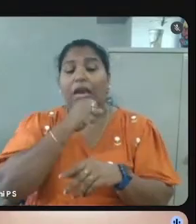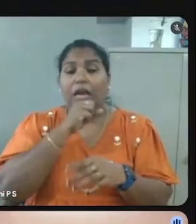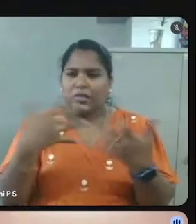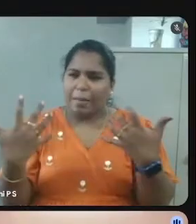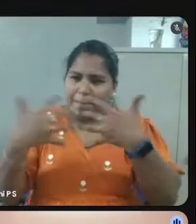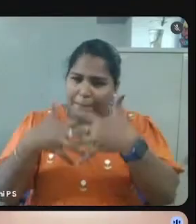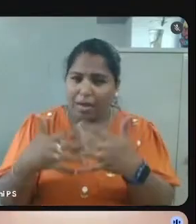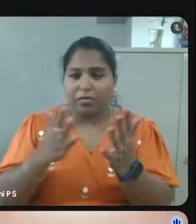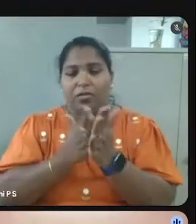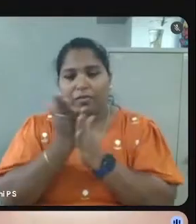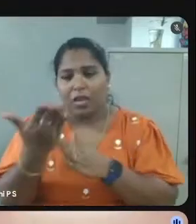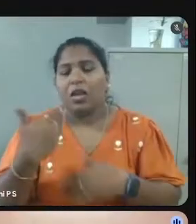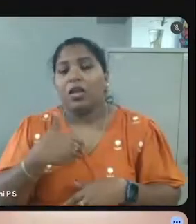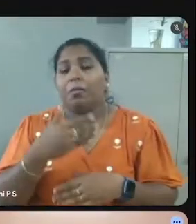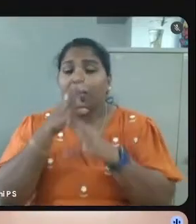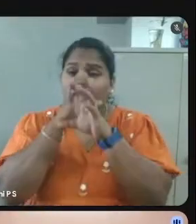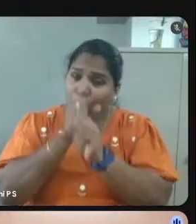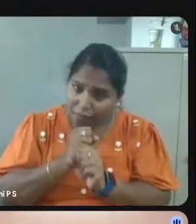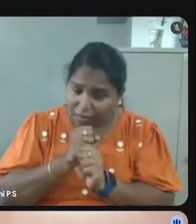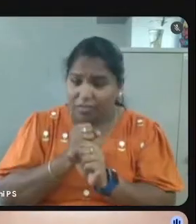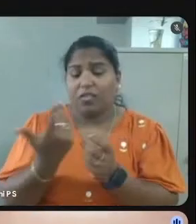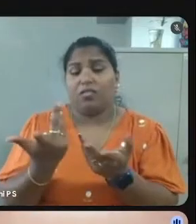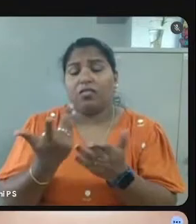പിന്നെ confidentiality,